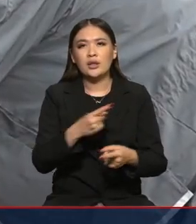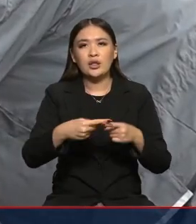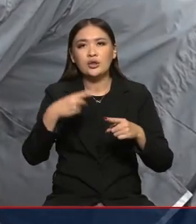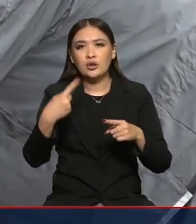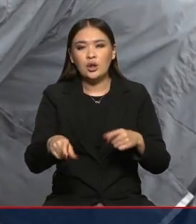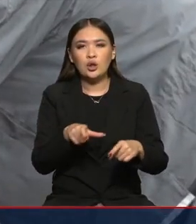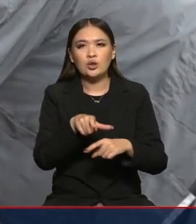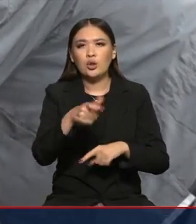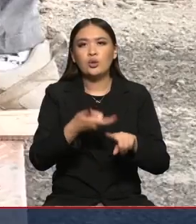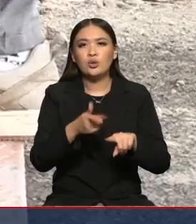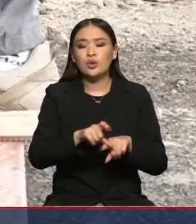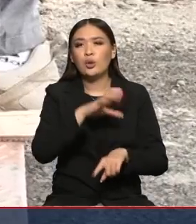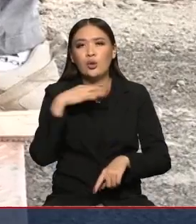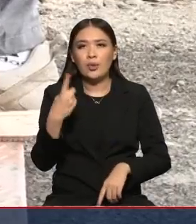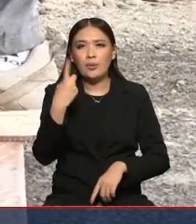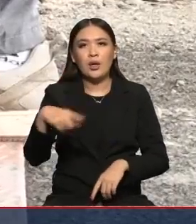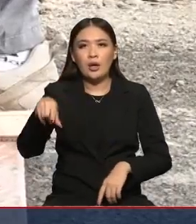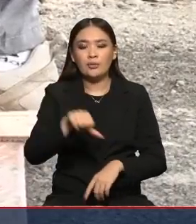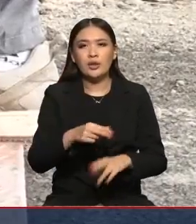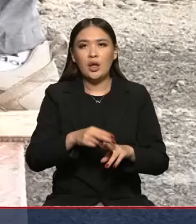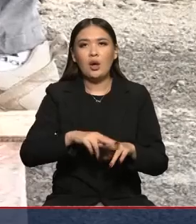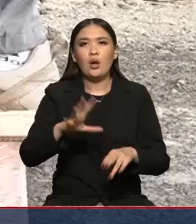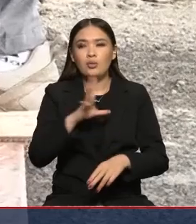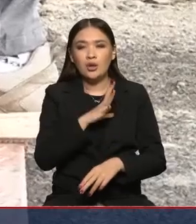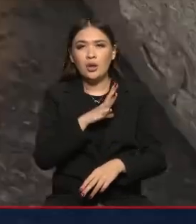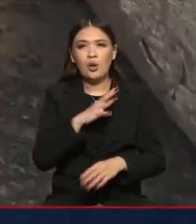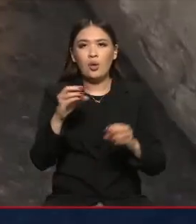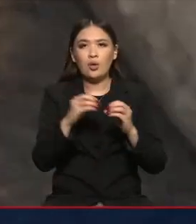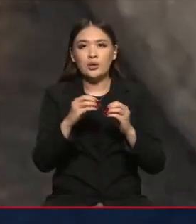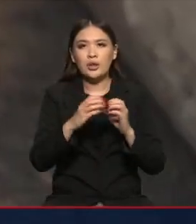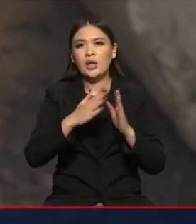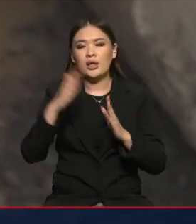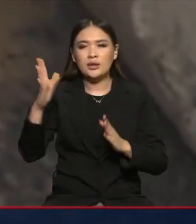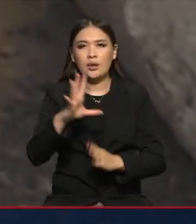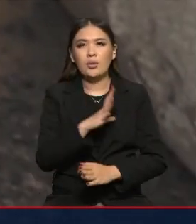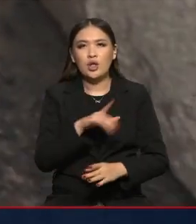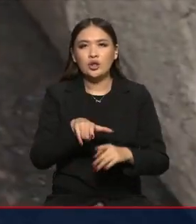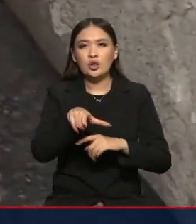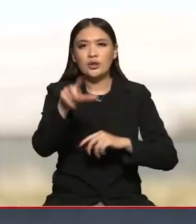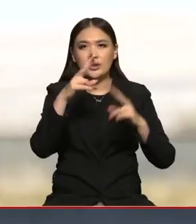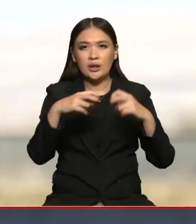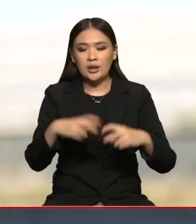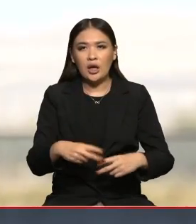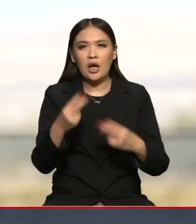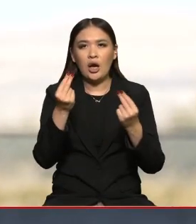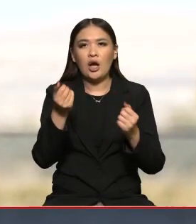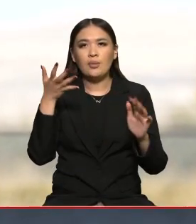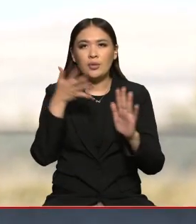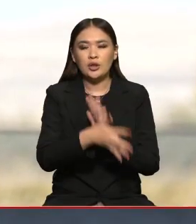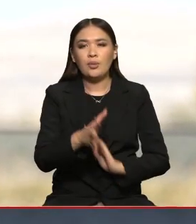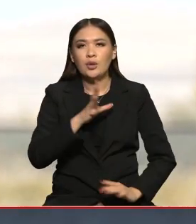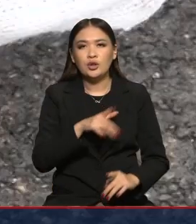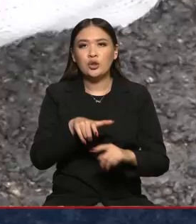жолдар жеті бартылады. Бір аптада мамандар осындай олқылығы бар 10-нан астам жолды тексерген. Нәтижесінде қыруар қаржы жұмсалған